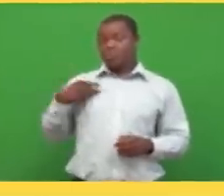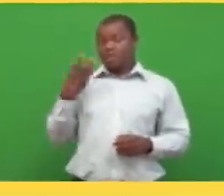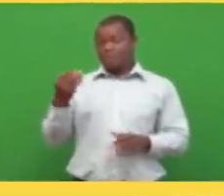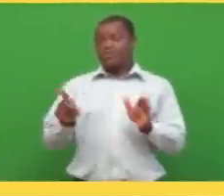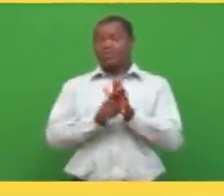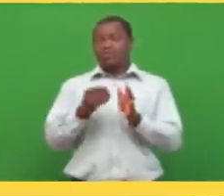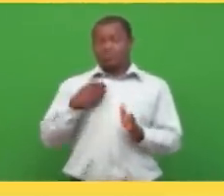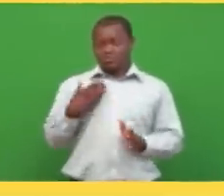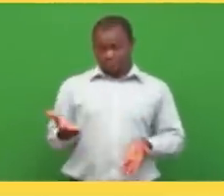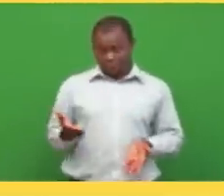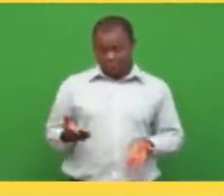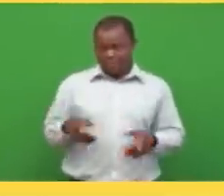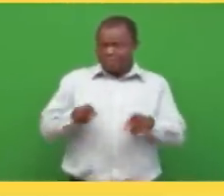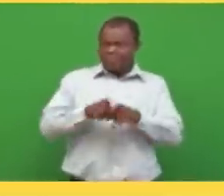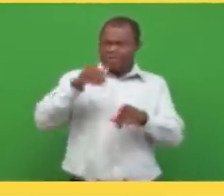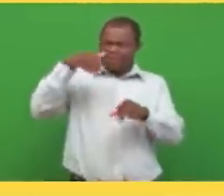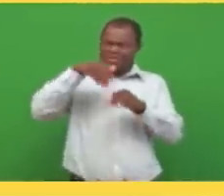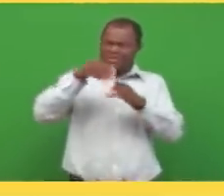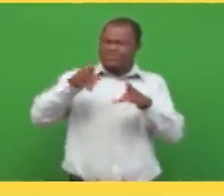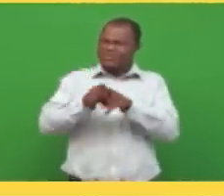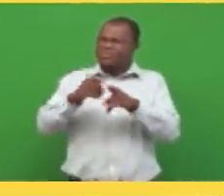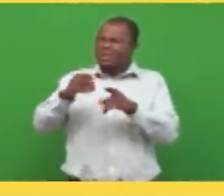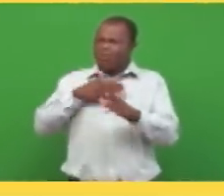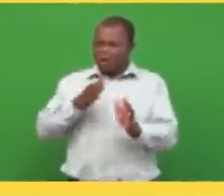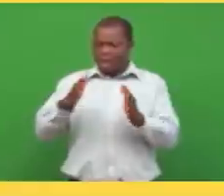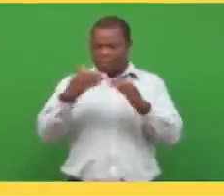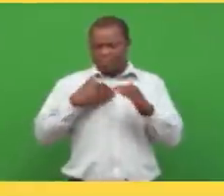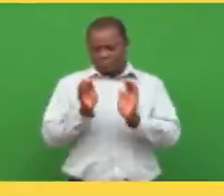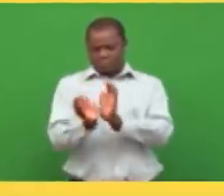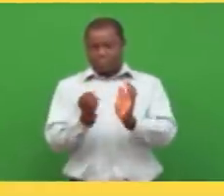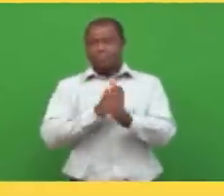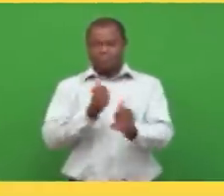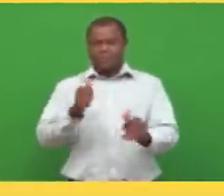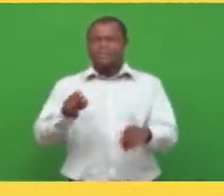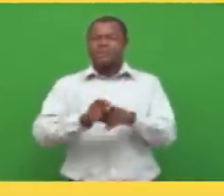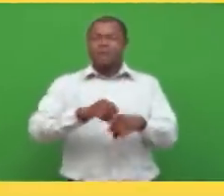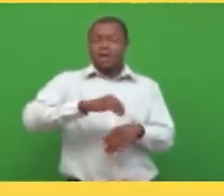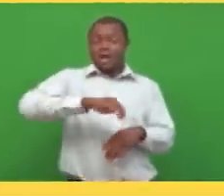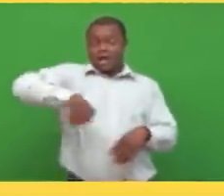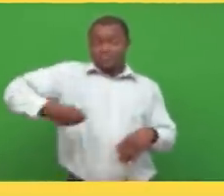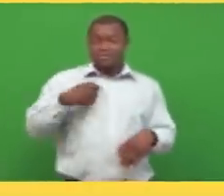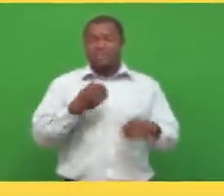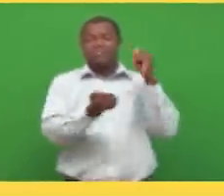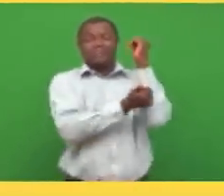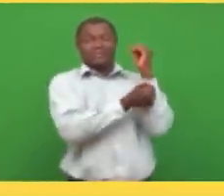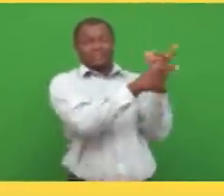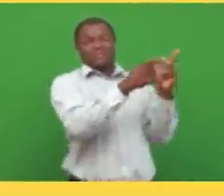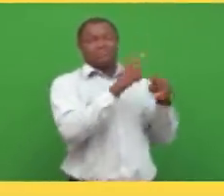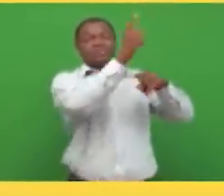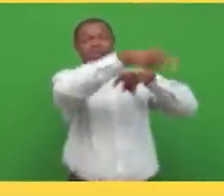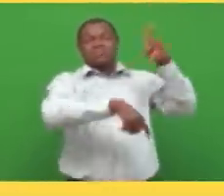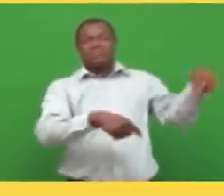wakadai zvekuti vanenge vasingade kuti imbo yehama yavo iite sei iparari hapano voya vekumurume vanenge vasina kana machikira kana